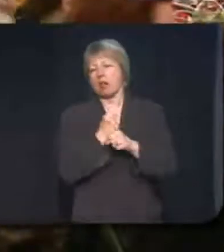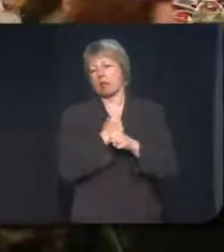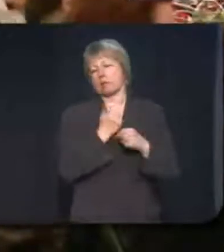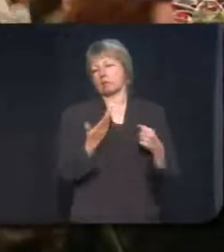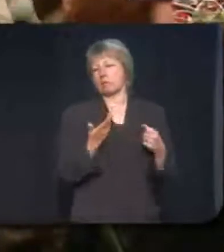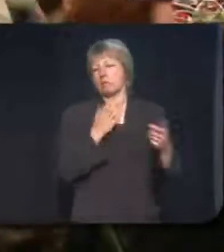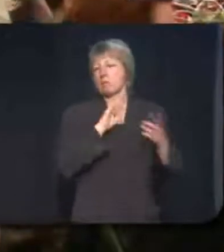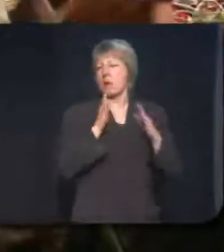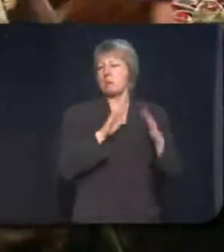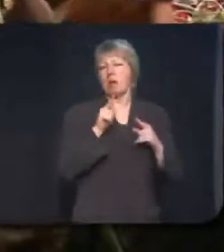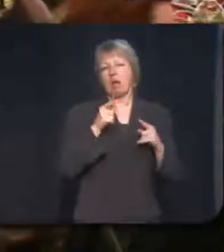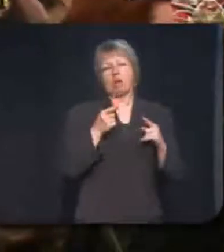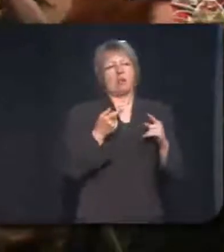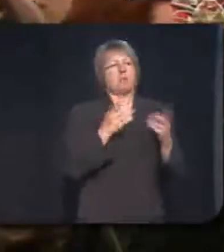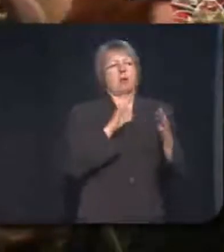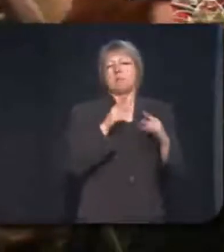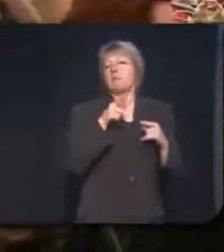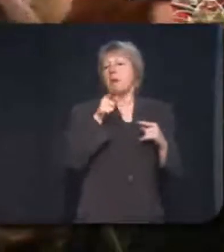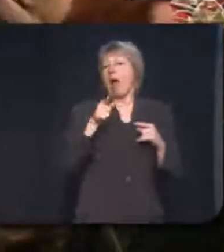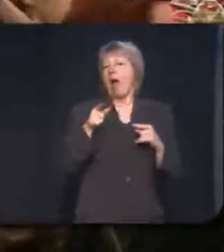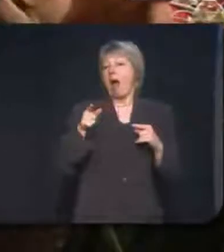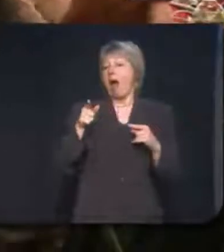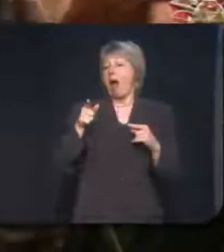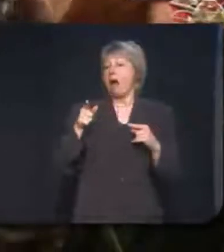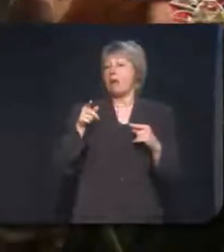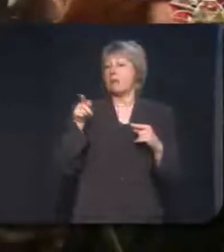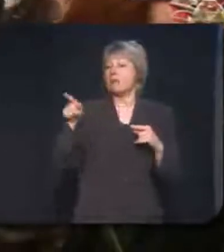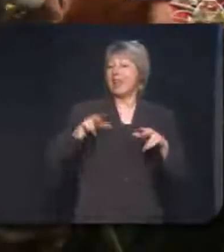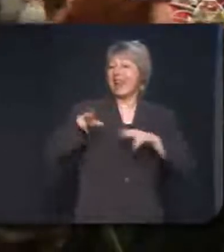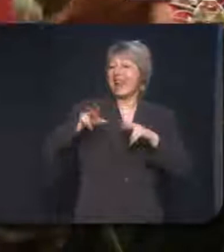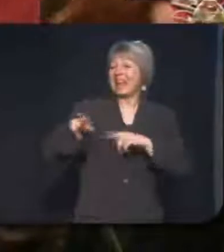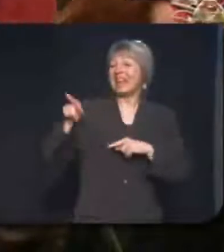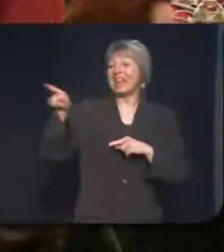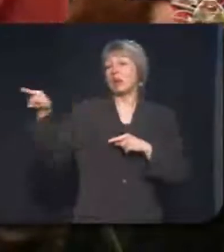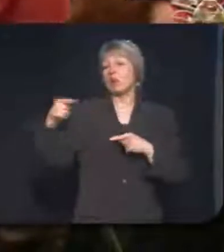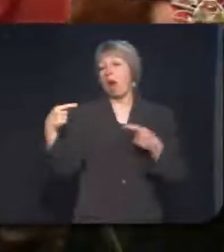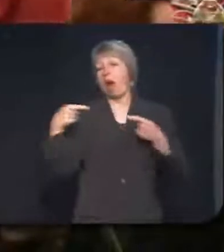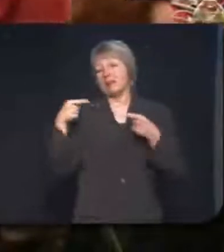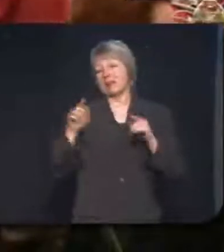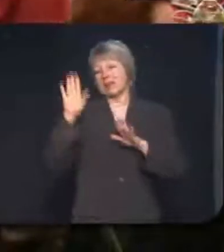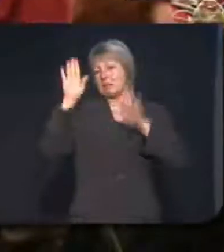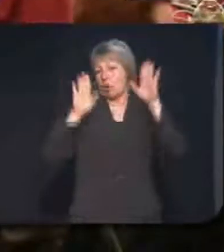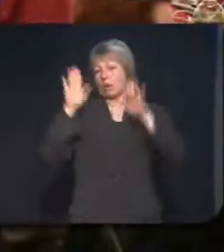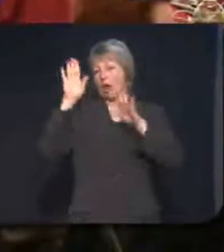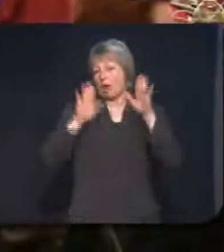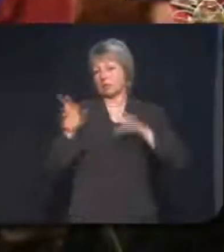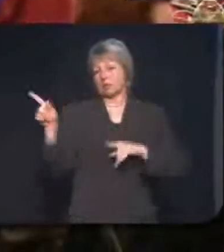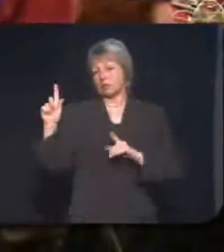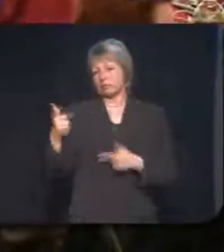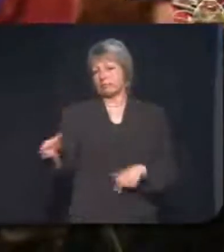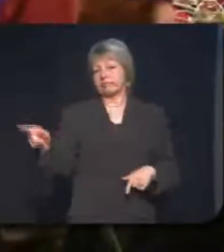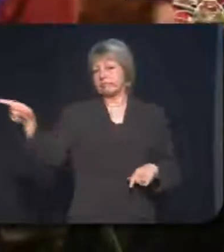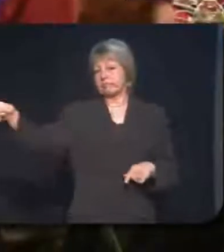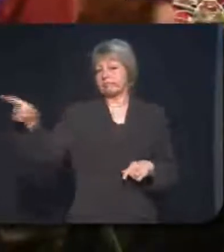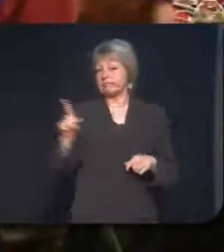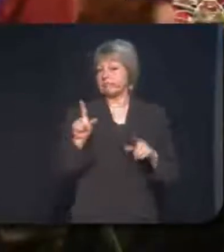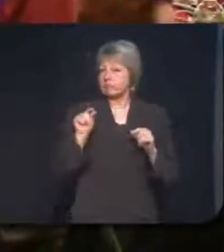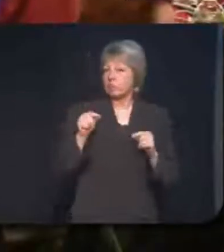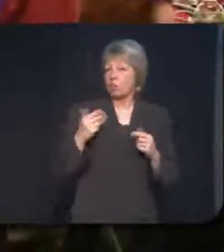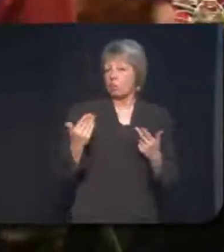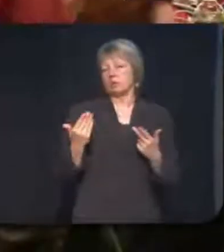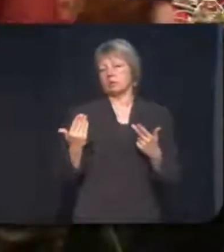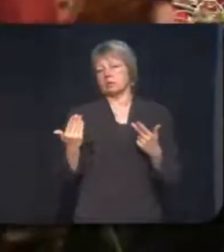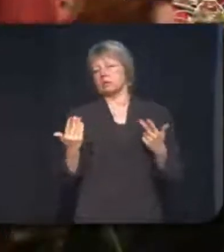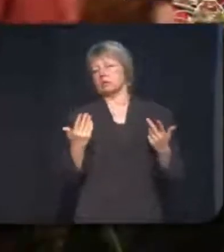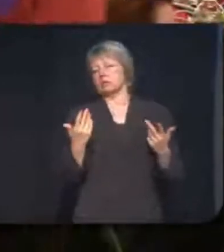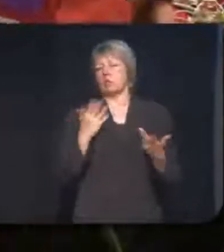Anti sind es antidemokratische Regime die dort missliebige Menschen in Armut lassen oder die einfach wieder